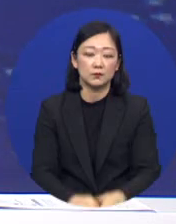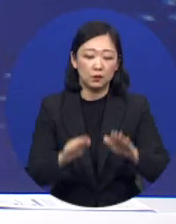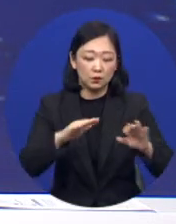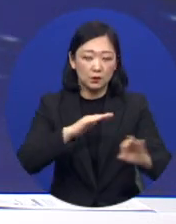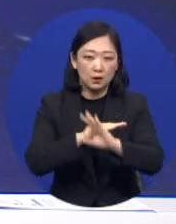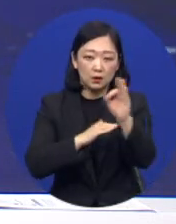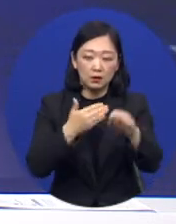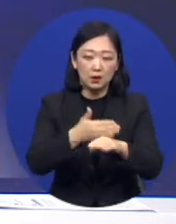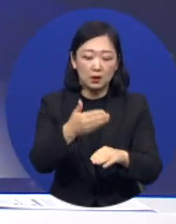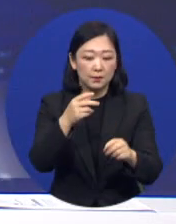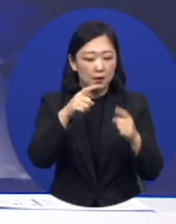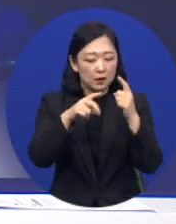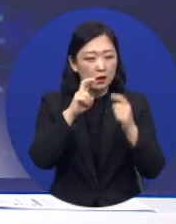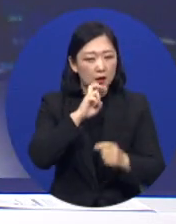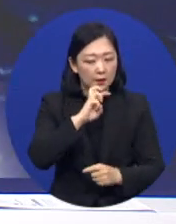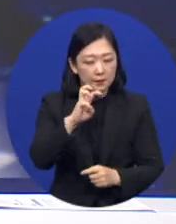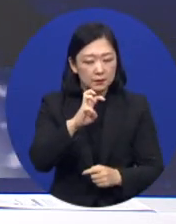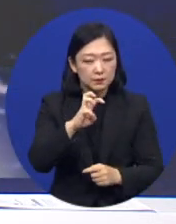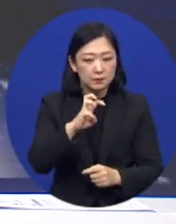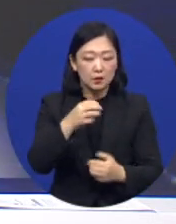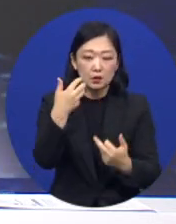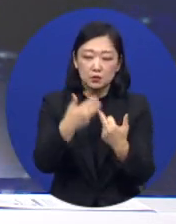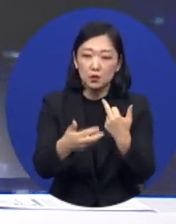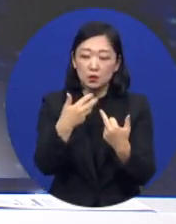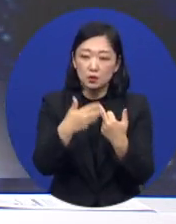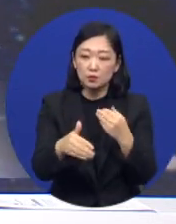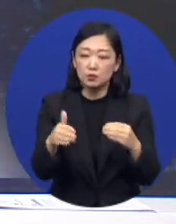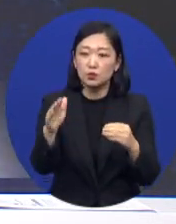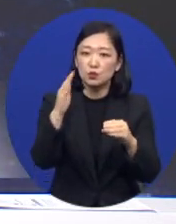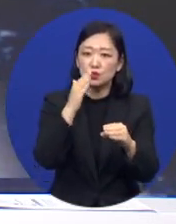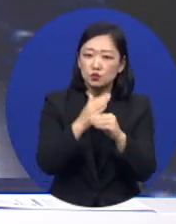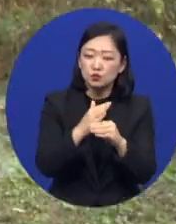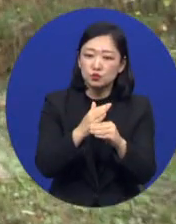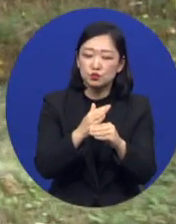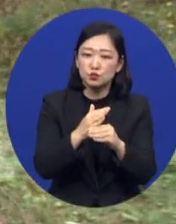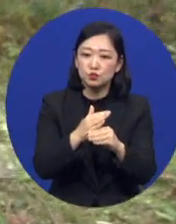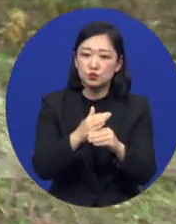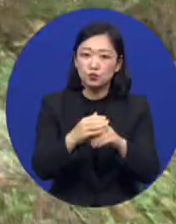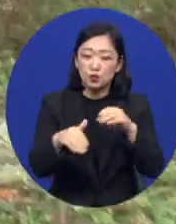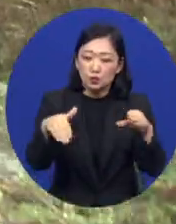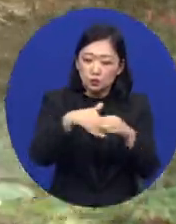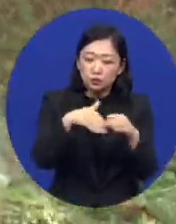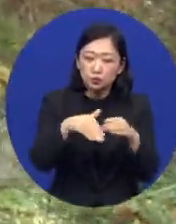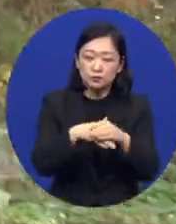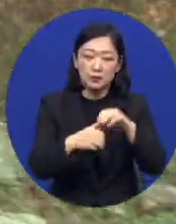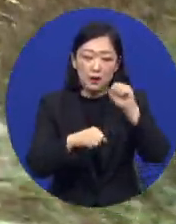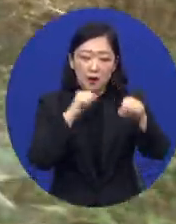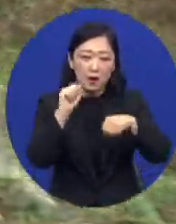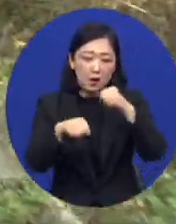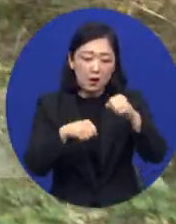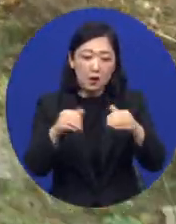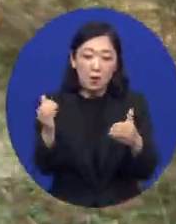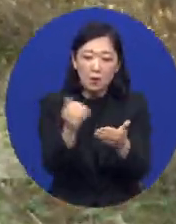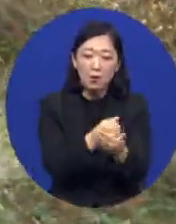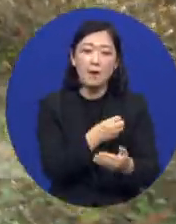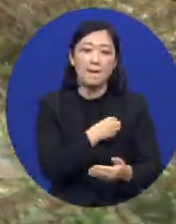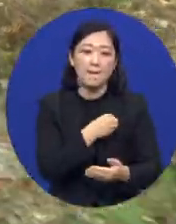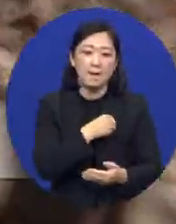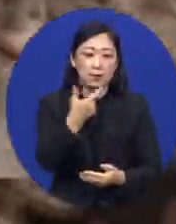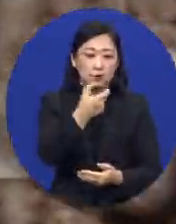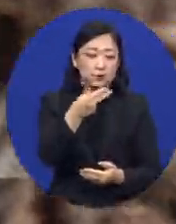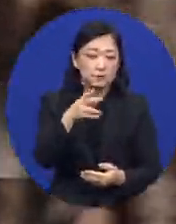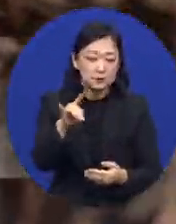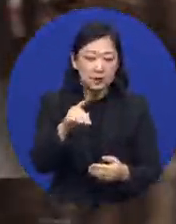오늘 아침 9시 반쯤 서귀포시 중문동의 산길에서 야생동물 포획 단원인 60대 남성이